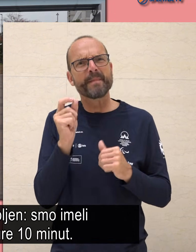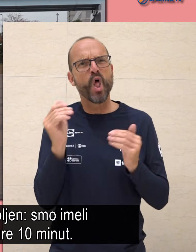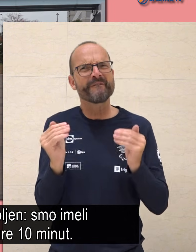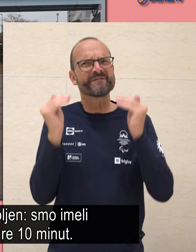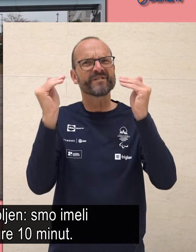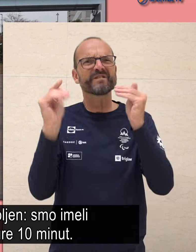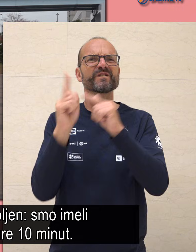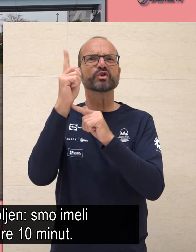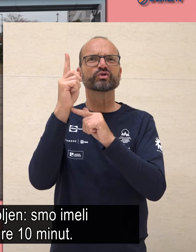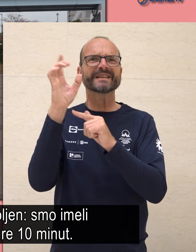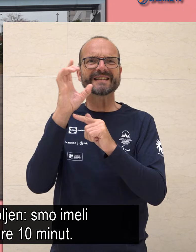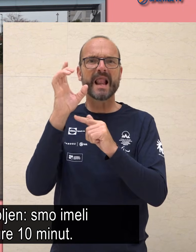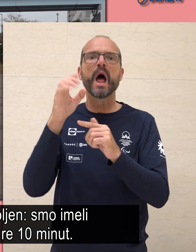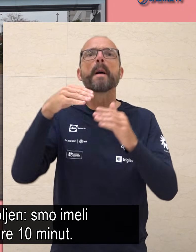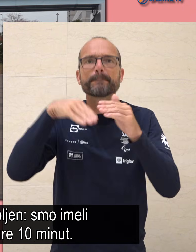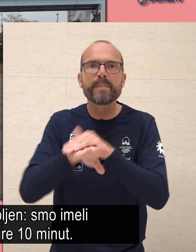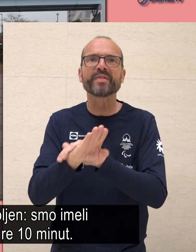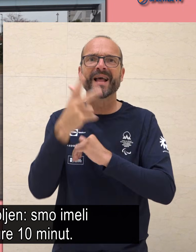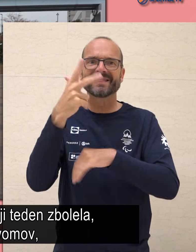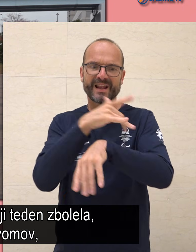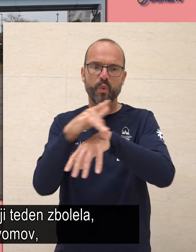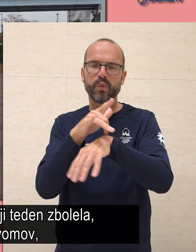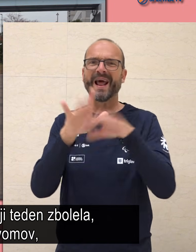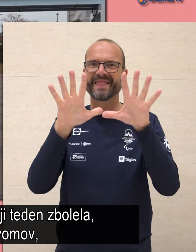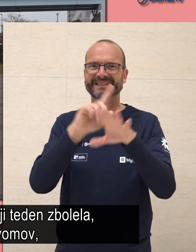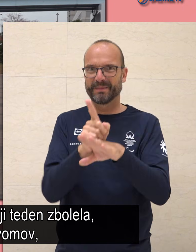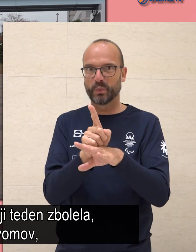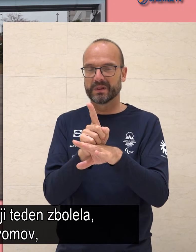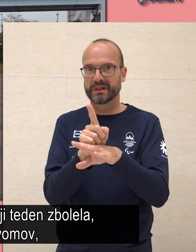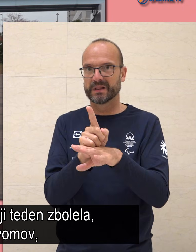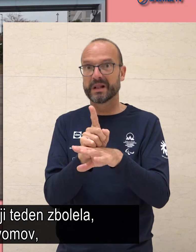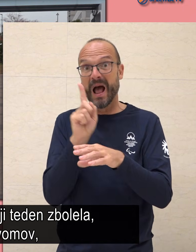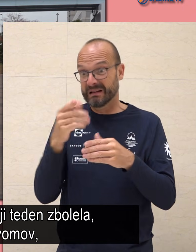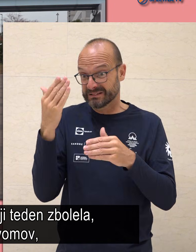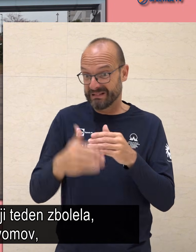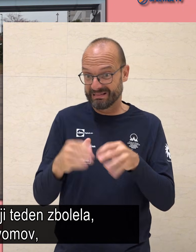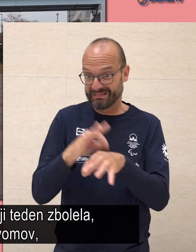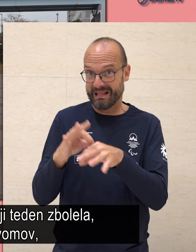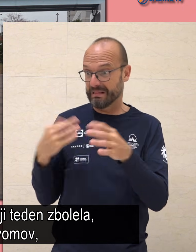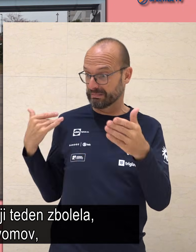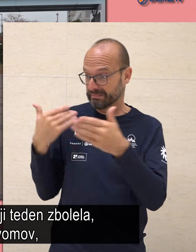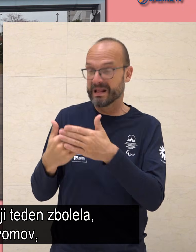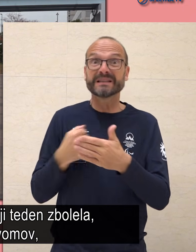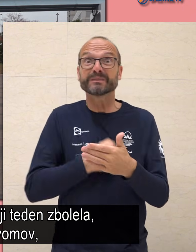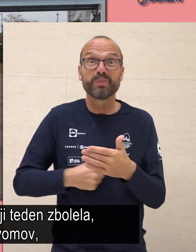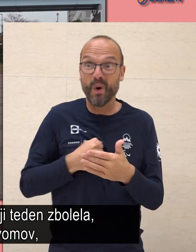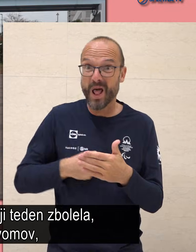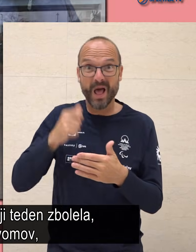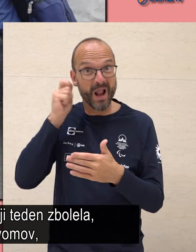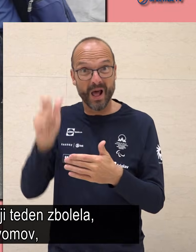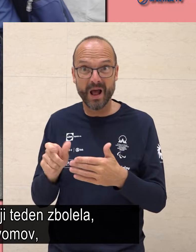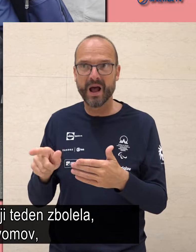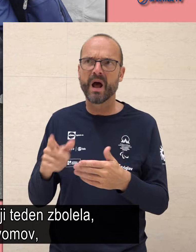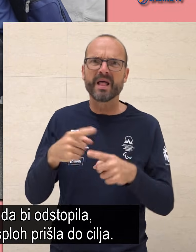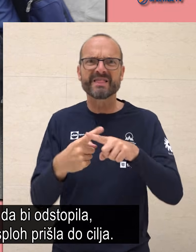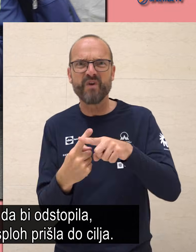malo višje cilje, teč po 3 ure 10 minut, vendar glede na to, da je zadnji teden zbolela, sem imel kar